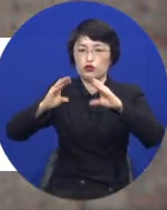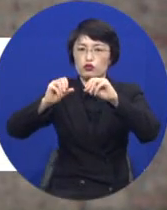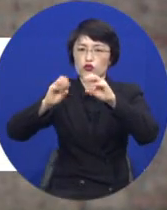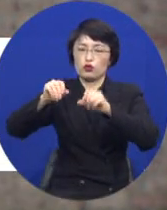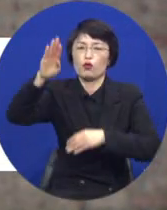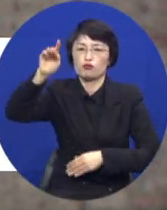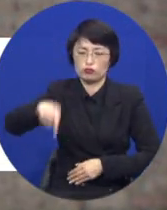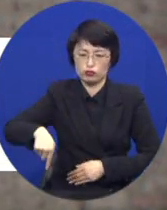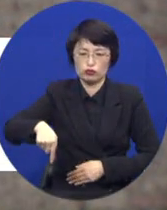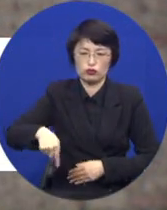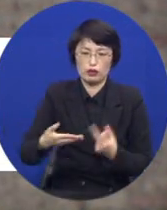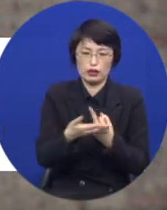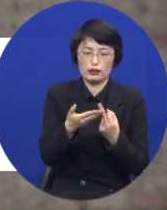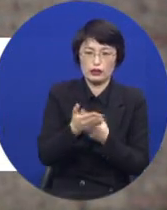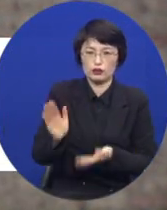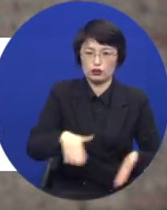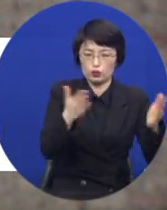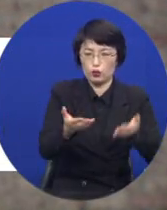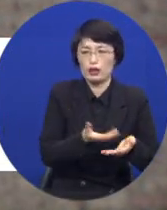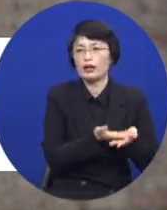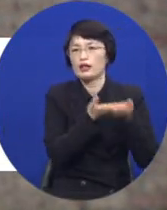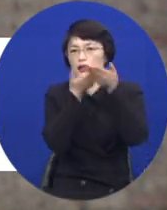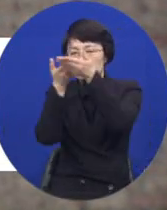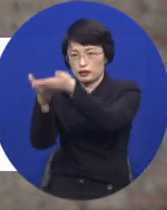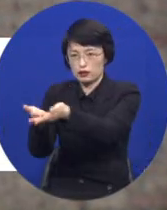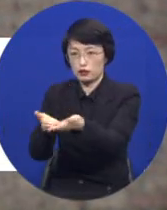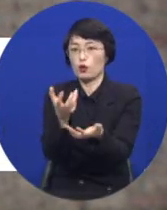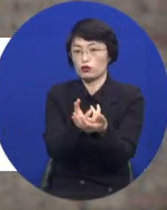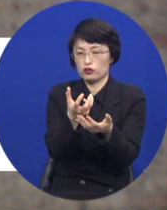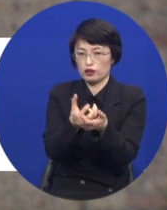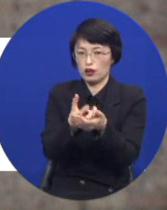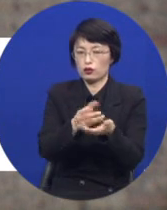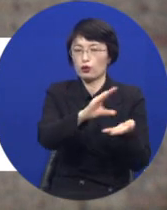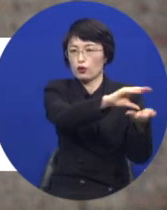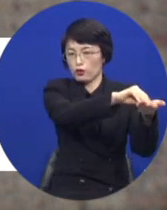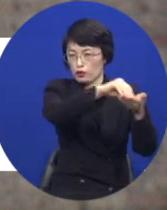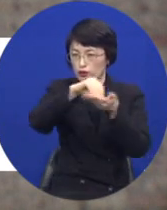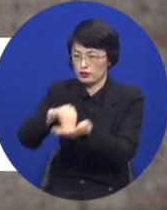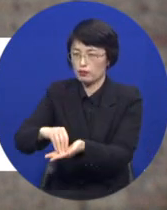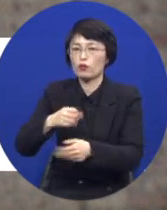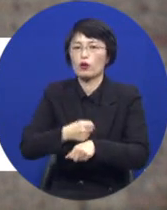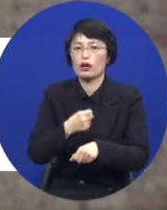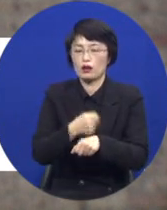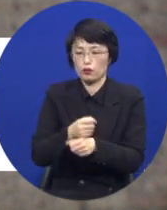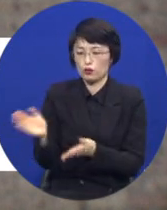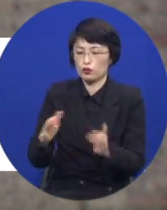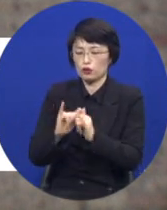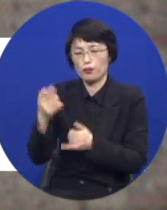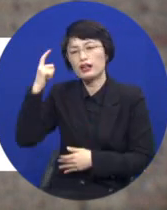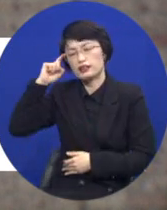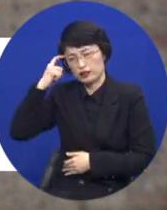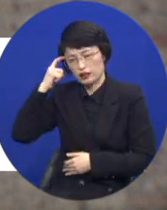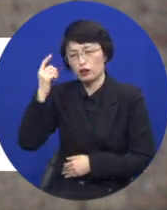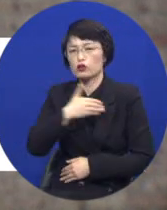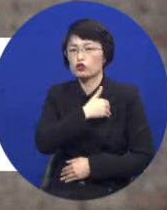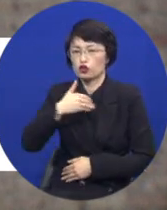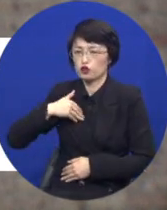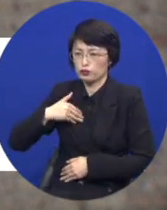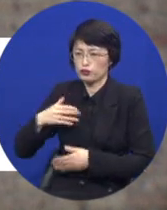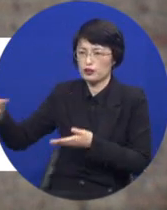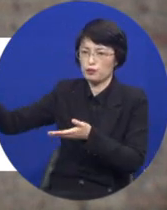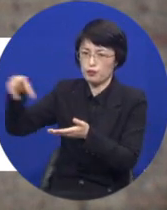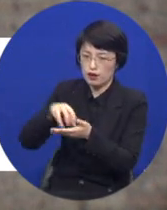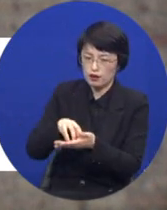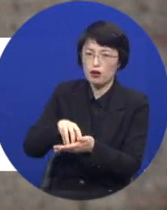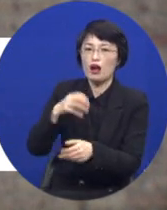제주도 가진 시한 그런 그 의견도 참고를 하고 그 도움 인들의 의견도 충분히 반영되도록